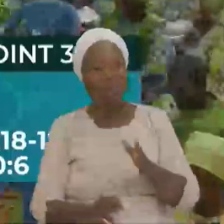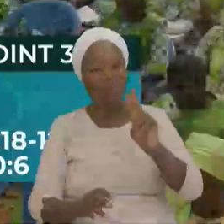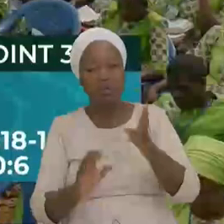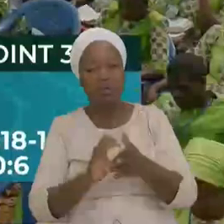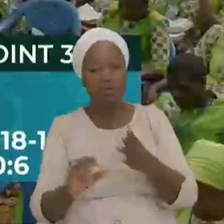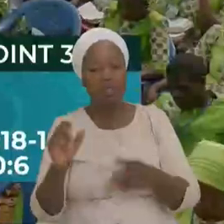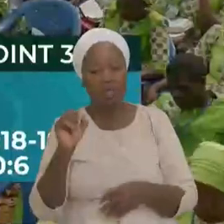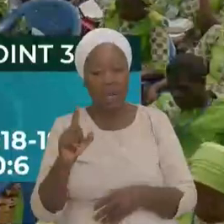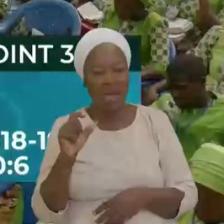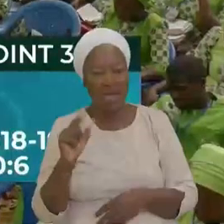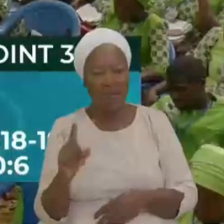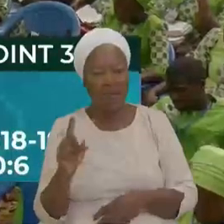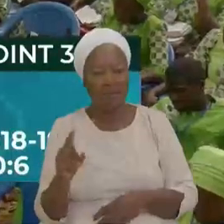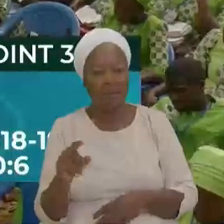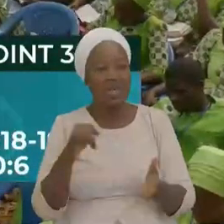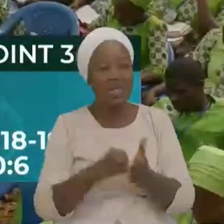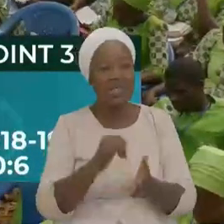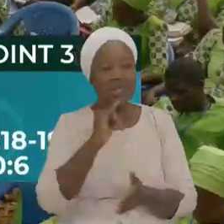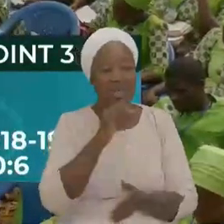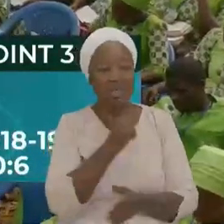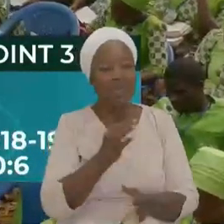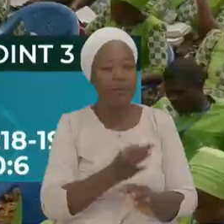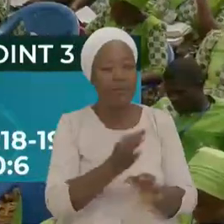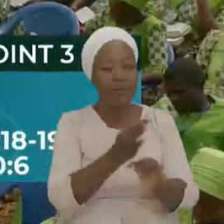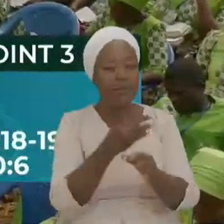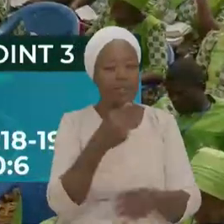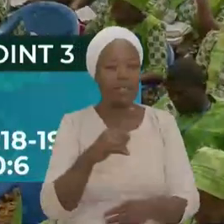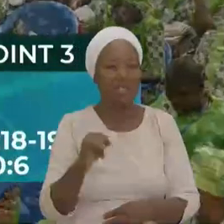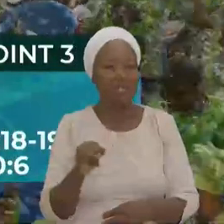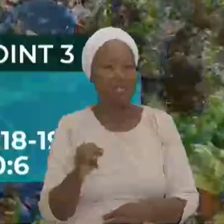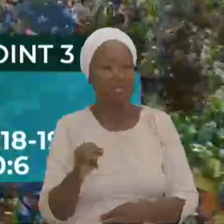2 Timothée chapitre 2, verset 11.